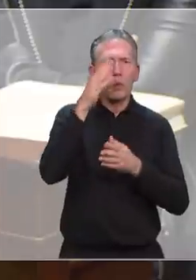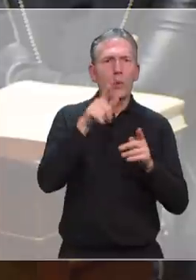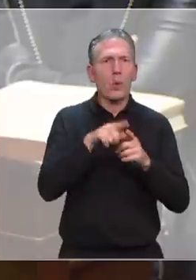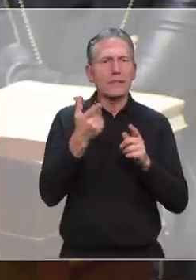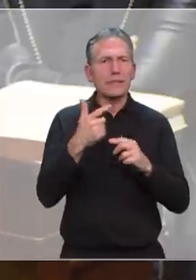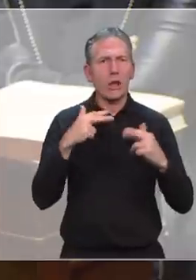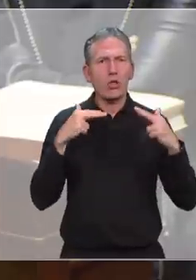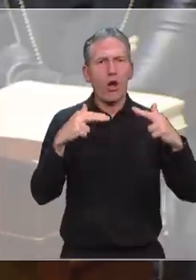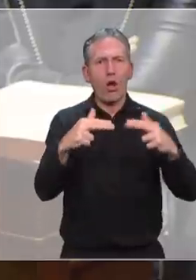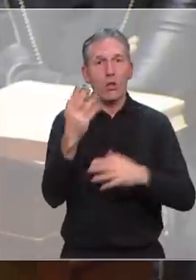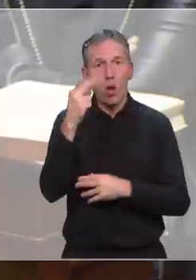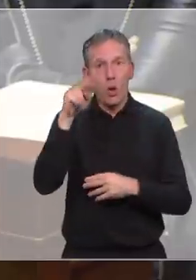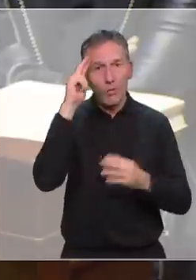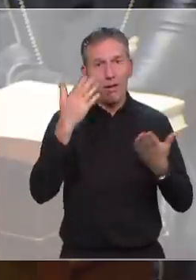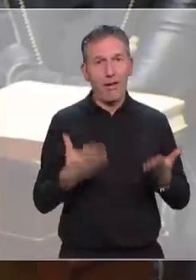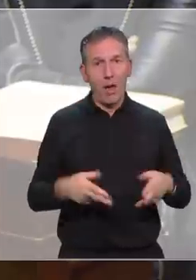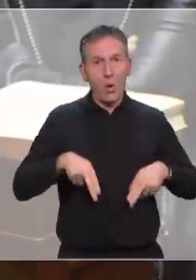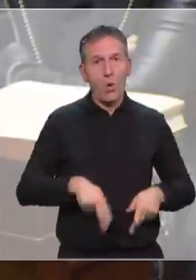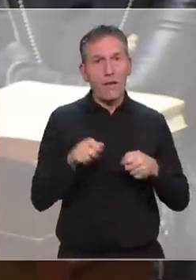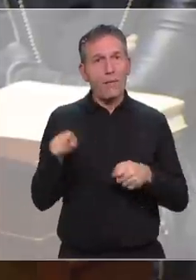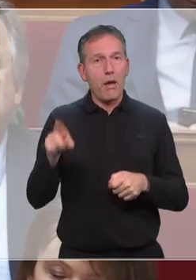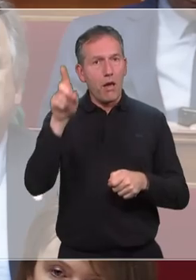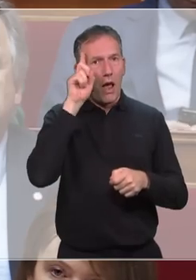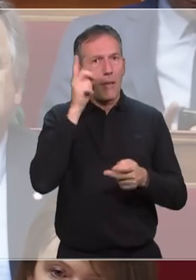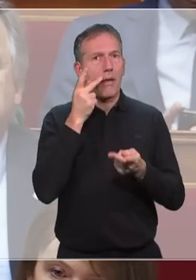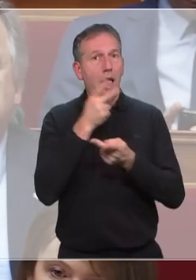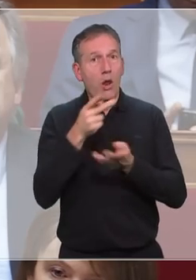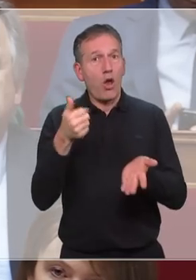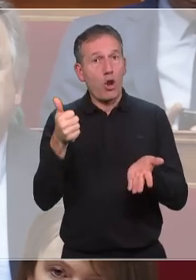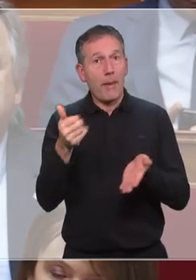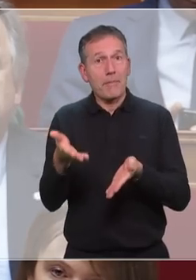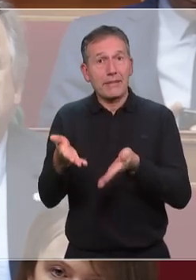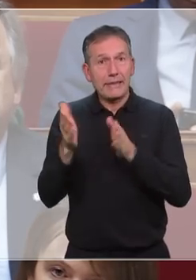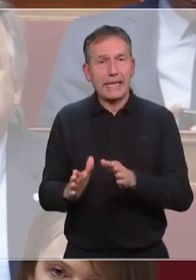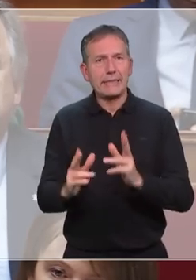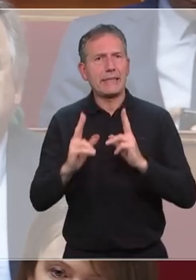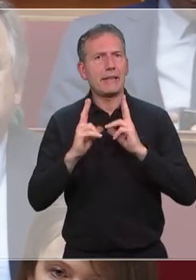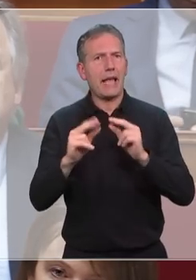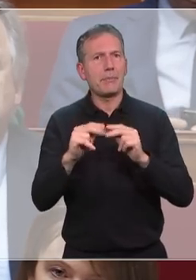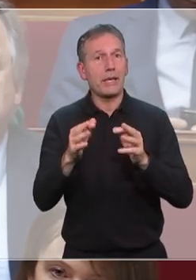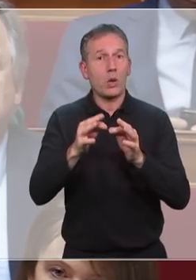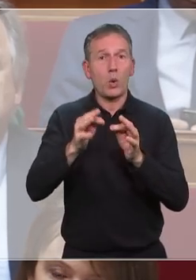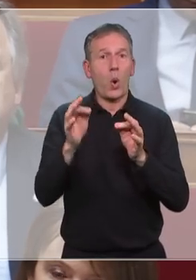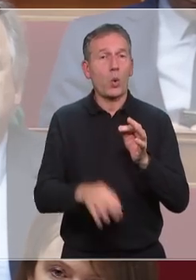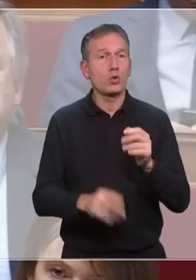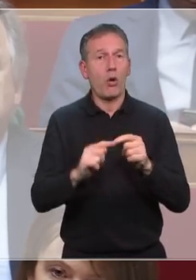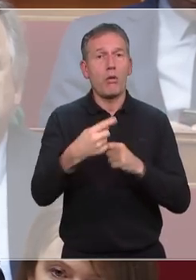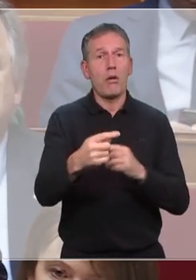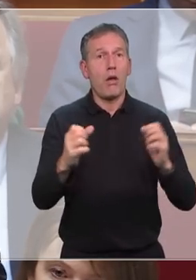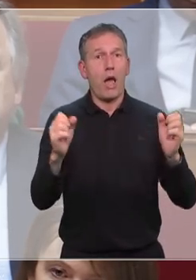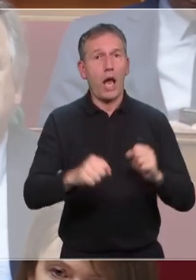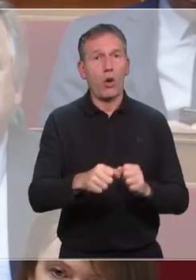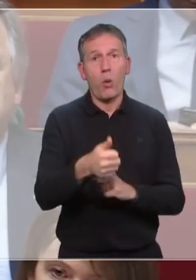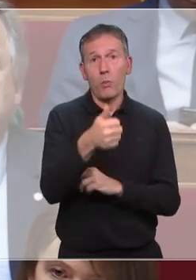européen, le gouvernement allemand a communiqué de manière unilatérale sur la conclusion d'un accord, accord que vous